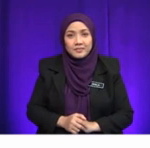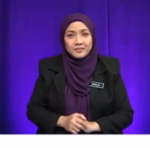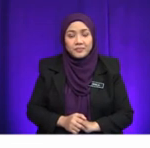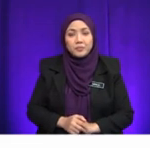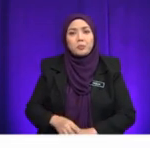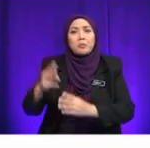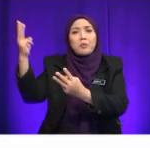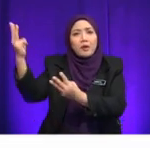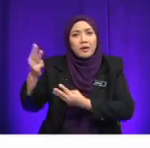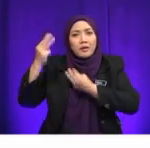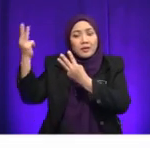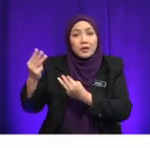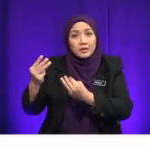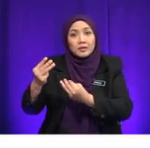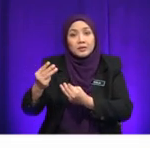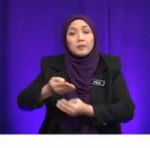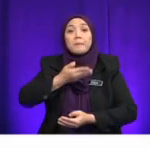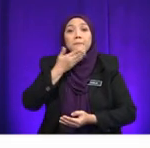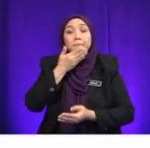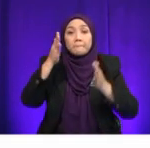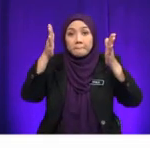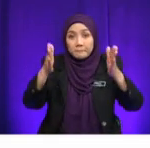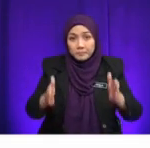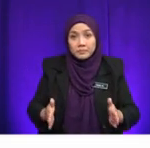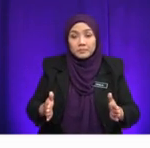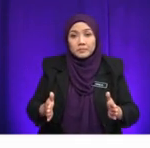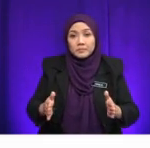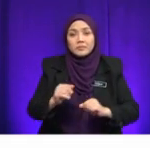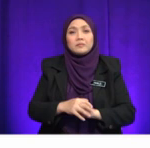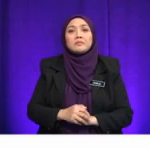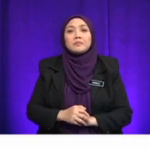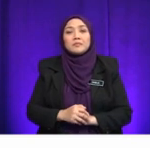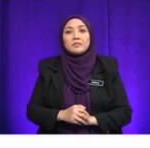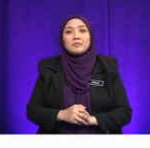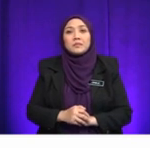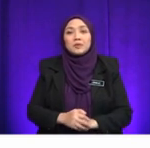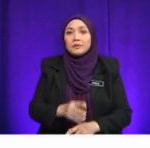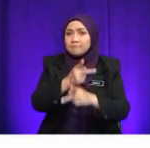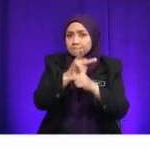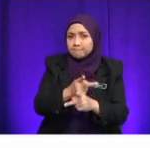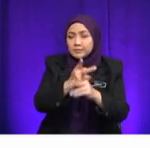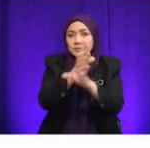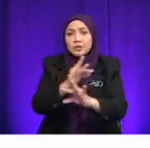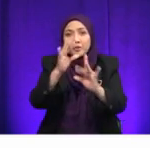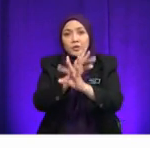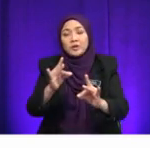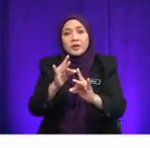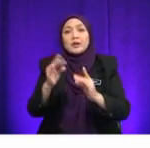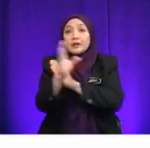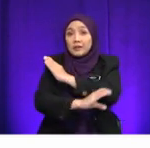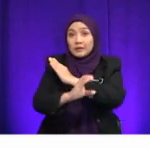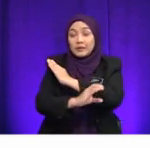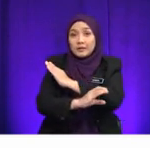wahai Pemuda bercita Suci kenalkan Serawak negara kita yang asli